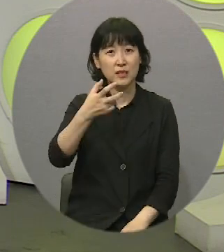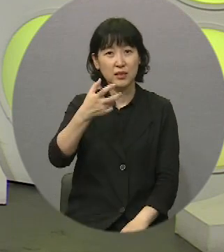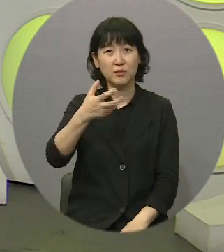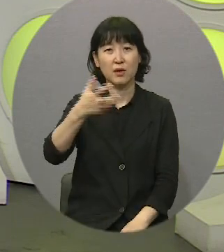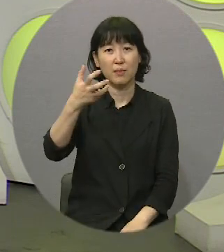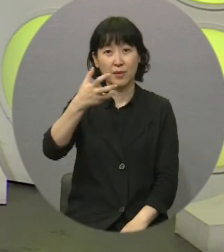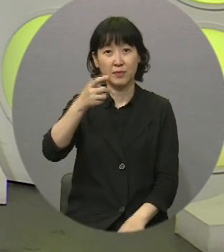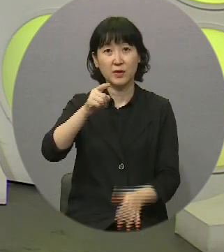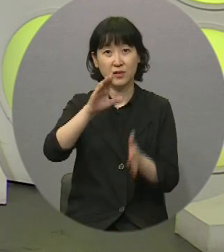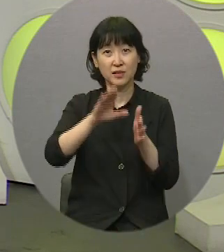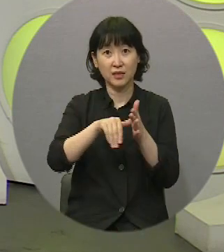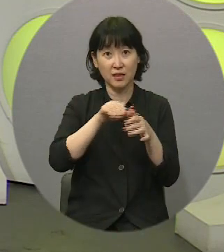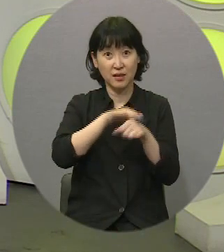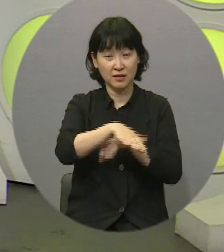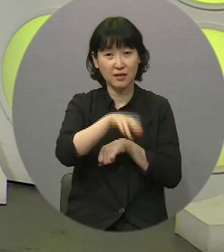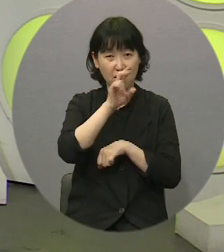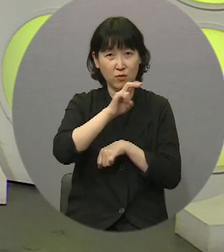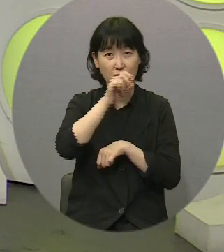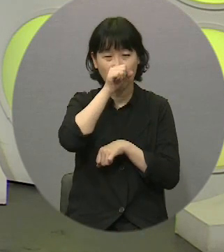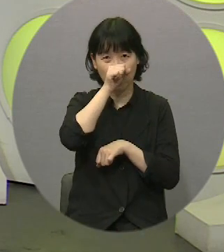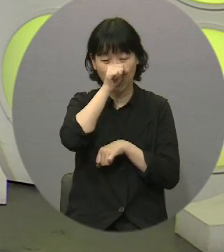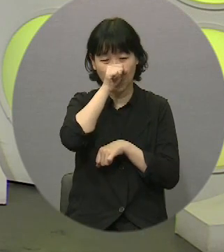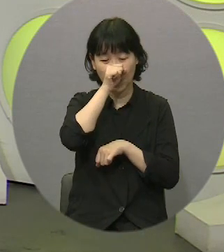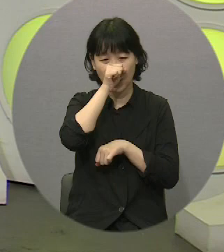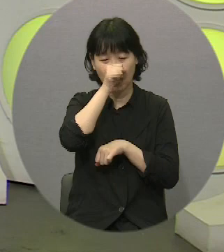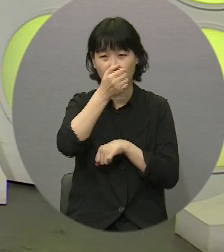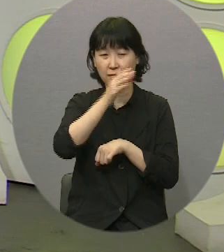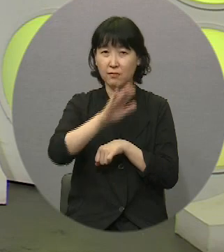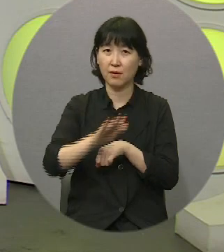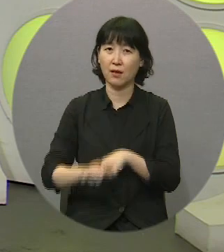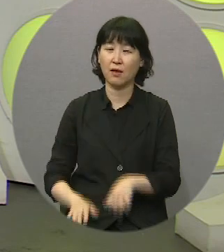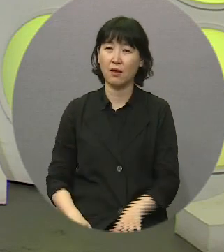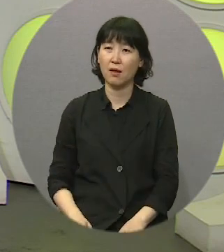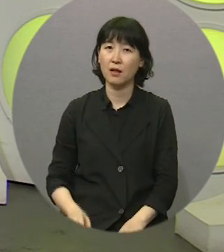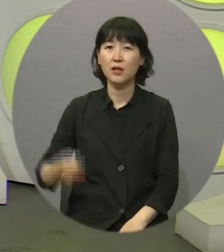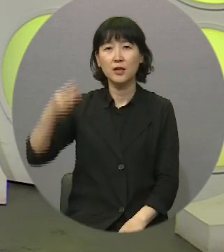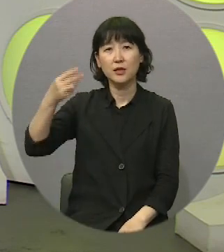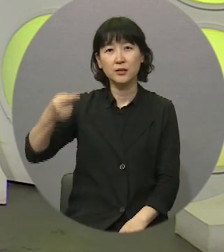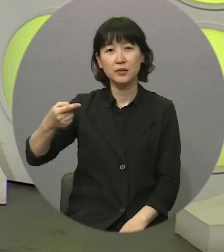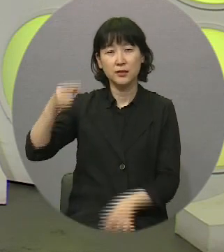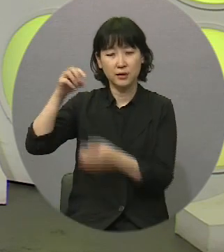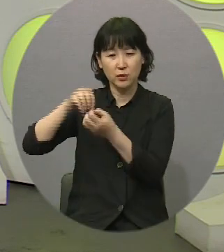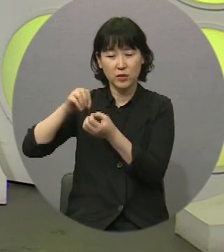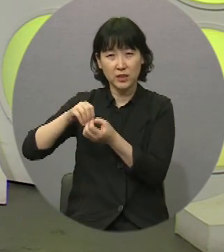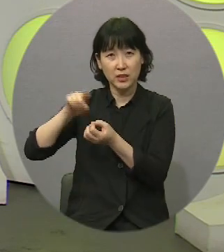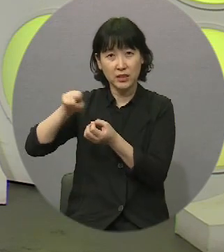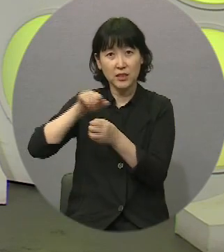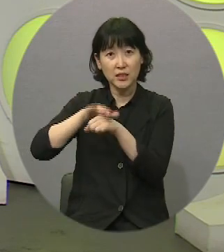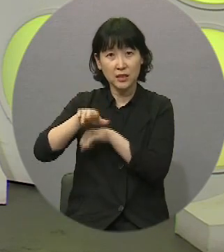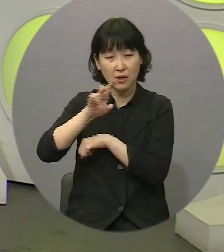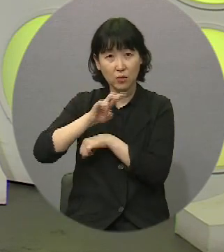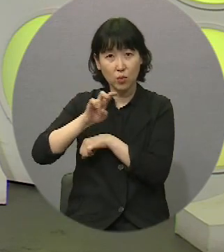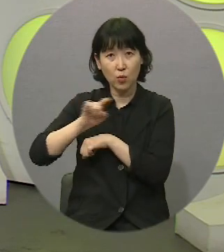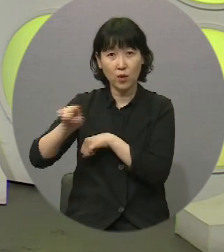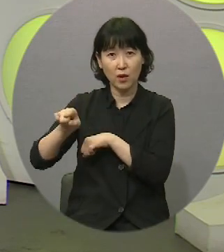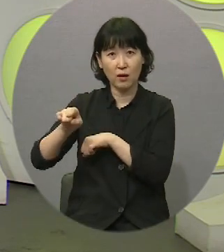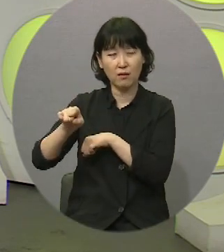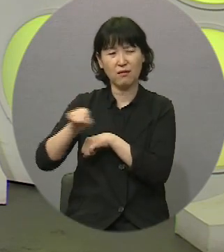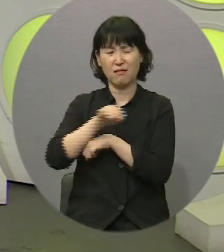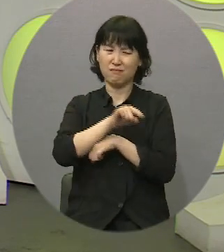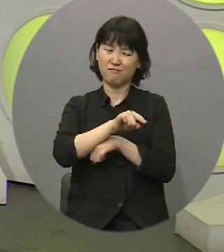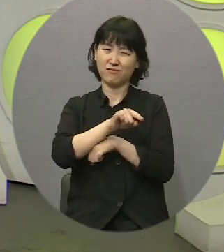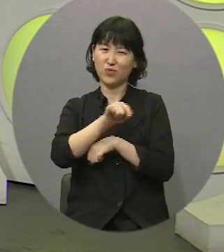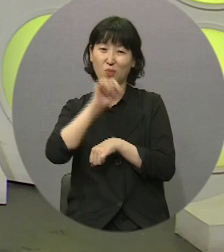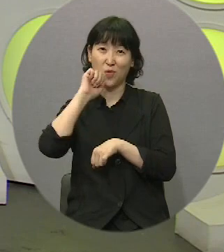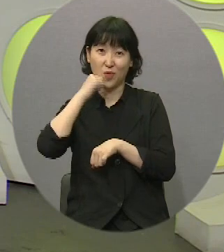보니까 우리 트로트를 좋아하시는 팬분들이 좀 어렵다고 좀 쉬운 노래 없겠냐고 쉬운 그래서 너무 좋아. 네.